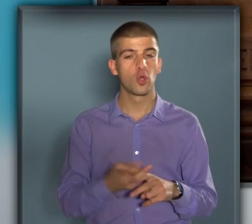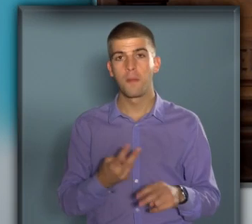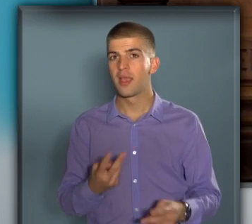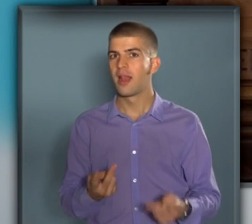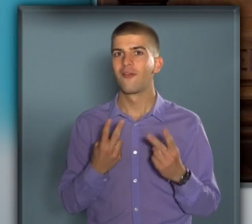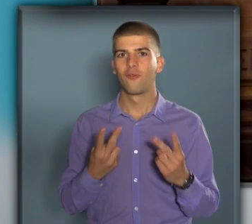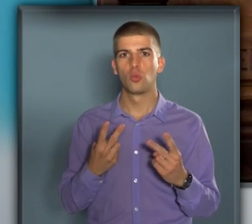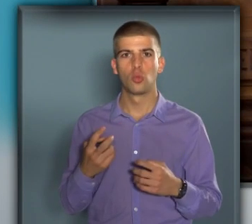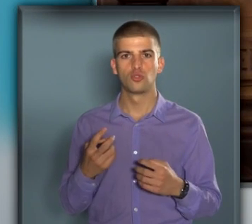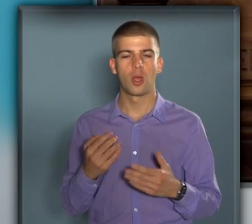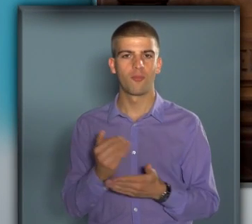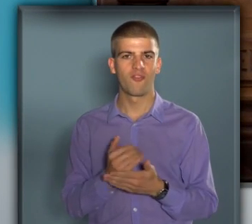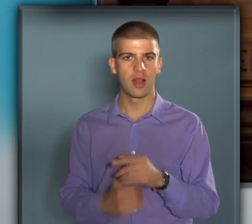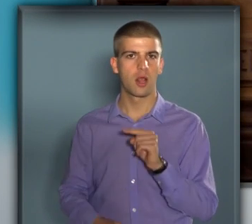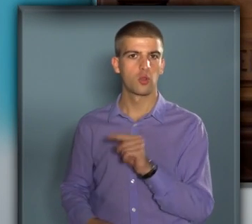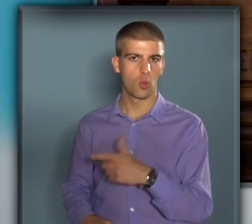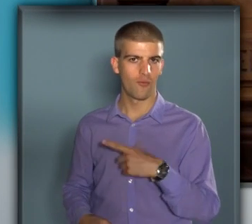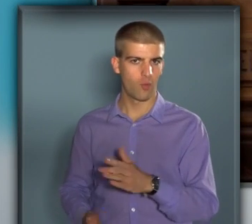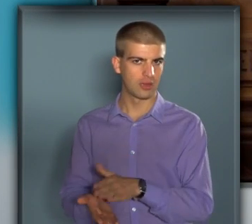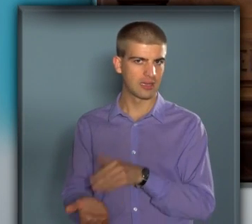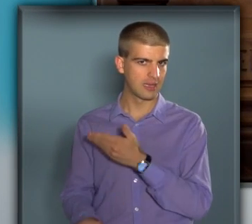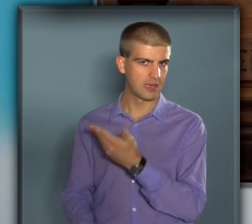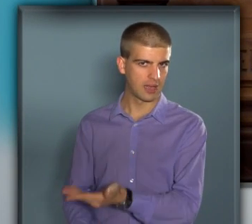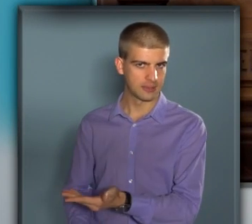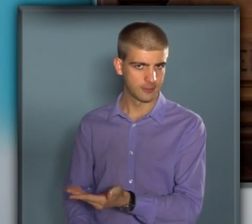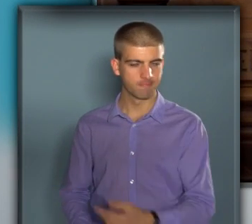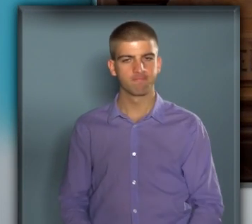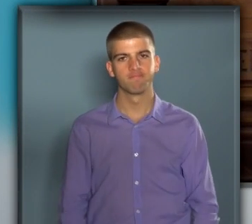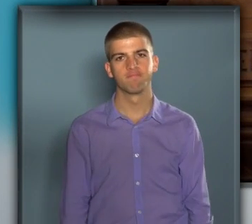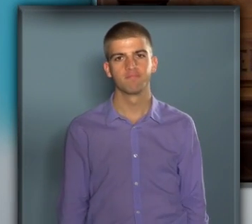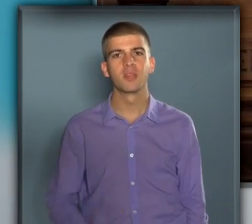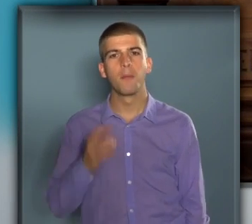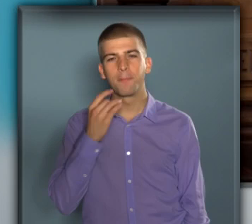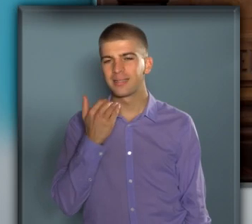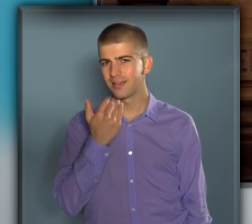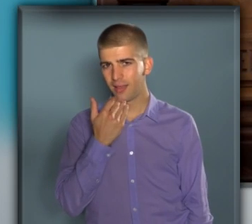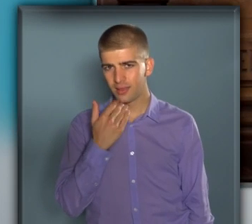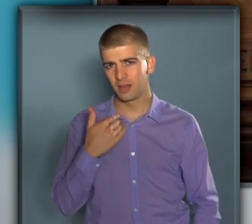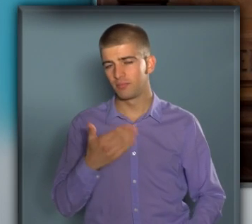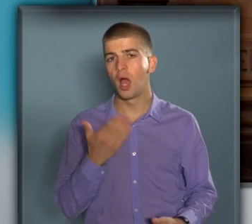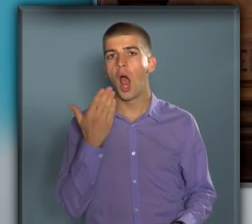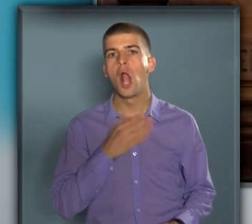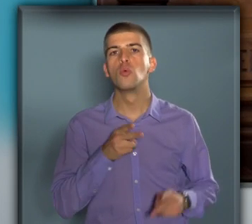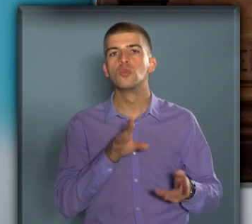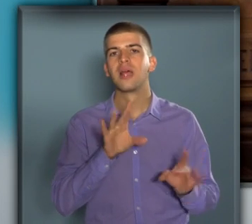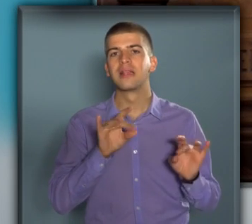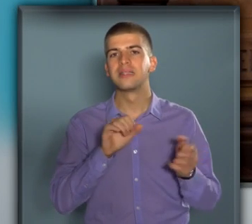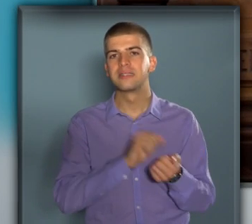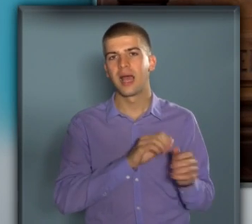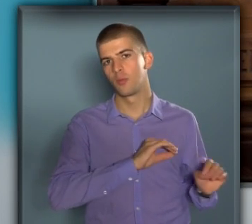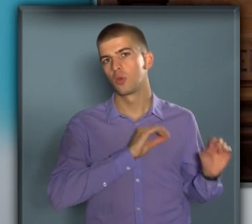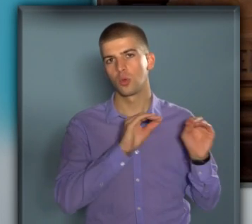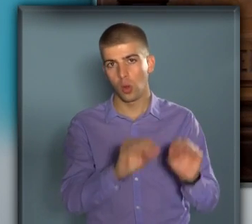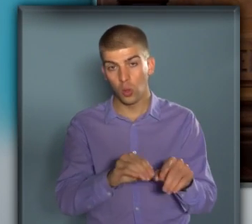legfontosabb alappillérét adja. Amikor Berecki Endre a Halom utca 10-be költözött, Kőbányának